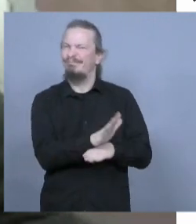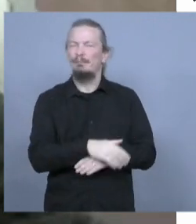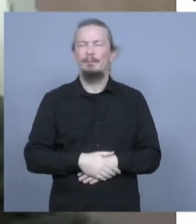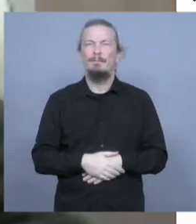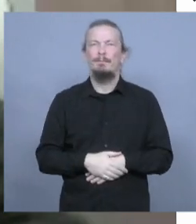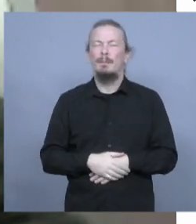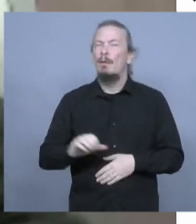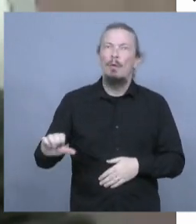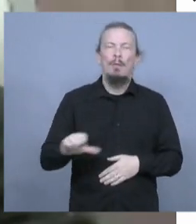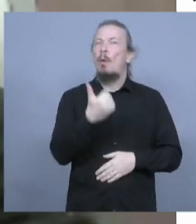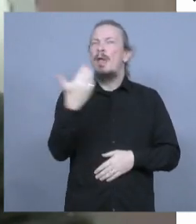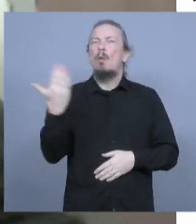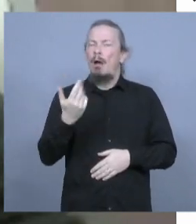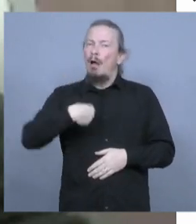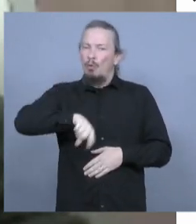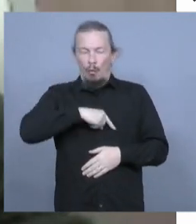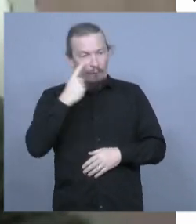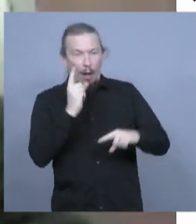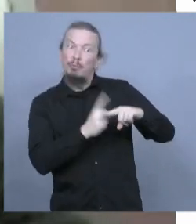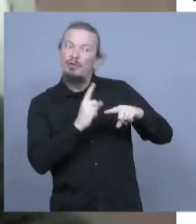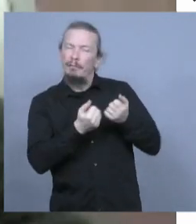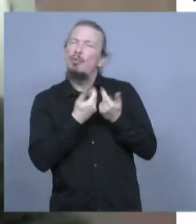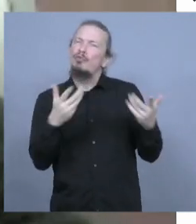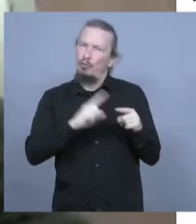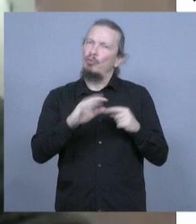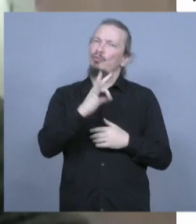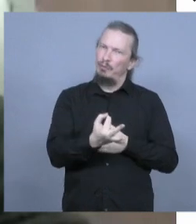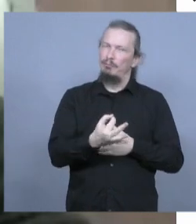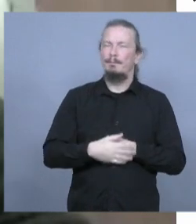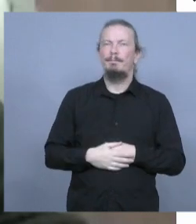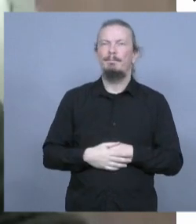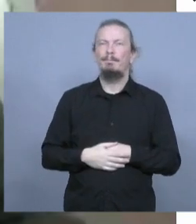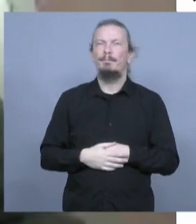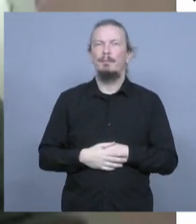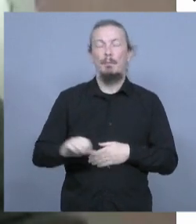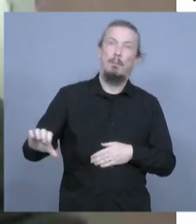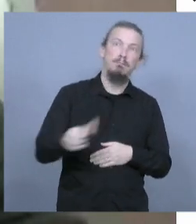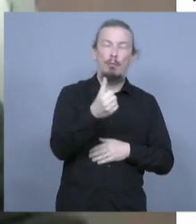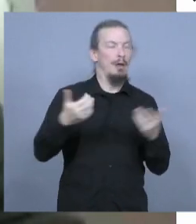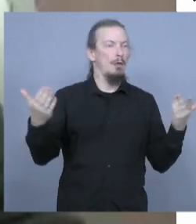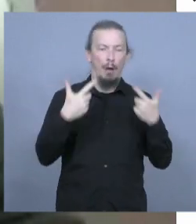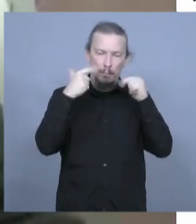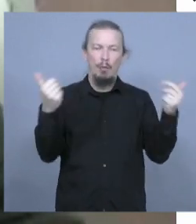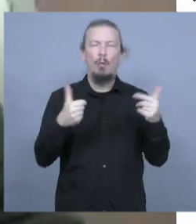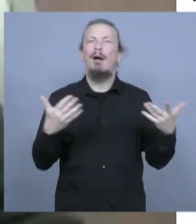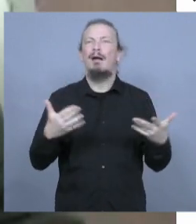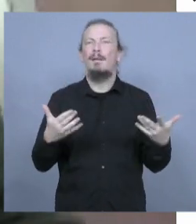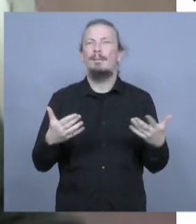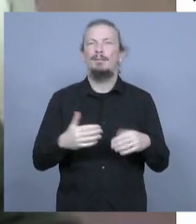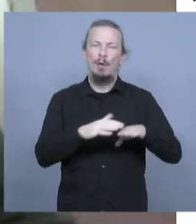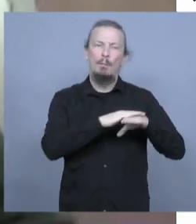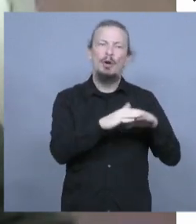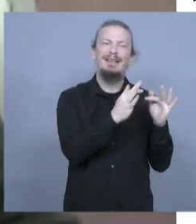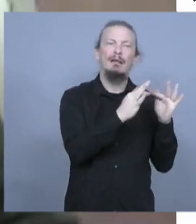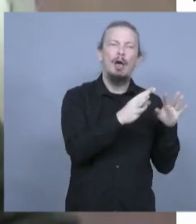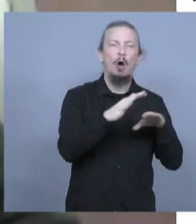Premièrement, nous notons favorablement plusieurs éléments dans ce cadre d'action. D'abord, je dirais même surtout, la reconnaissance de l'articulation de cette politique des temps